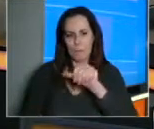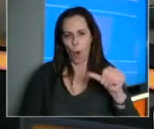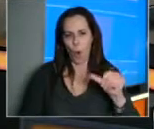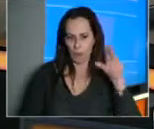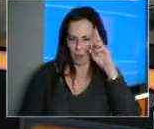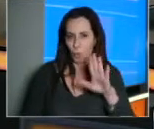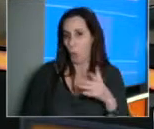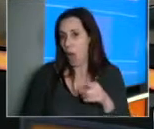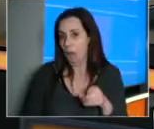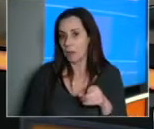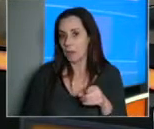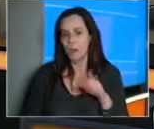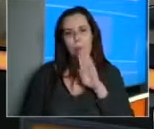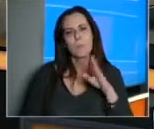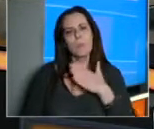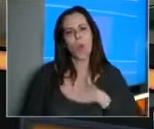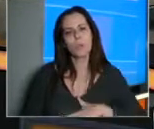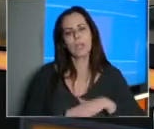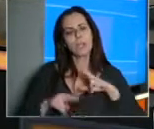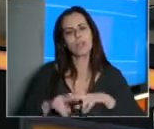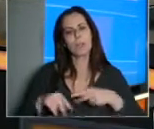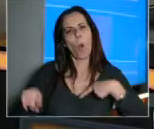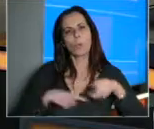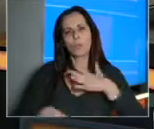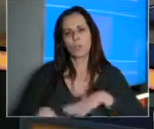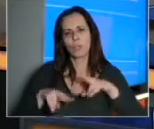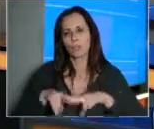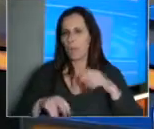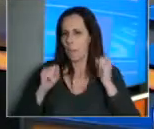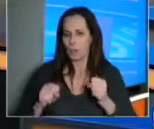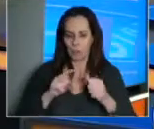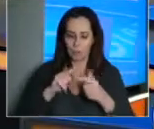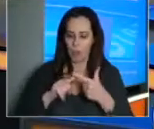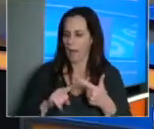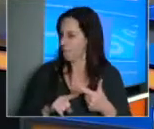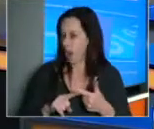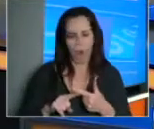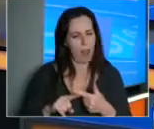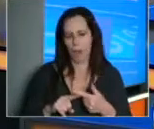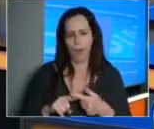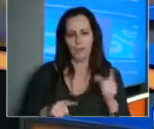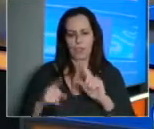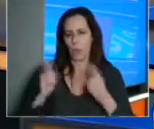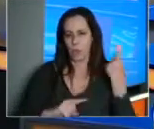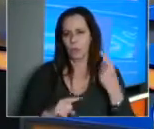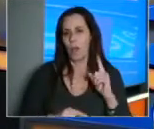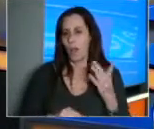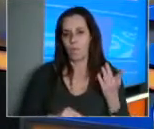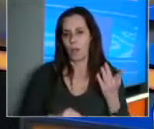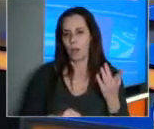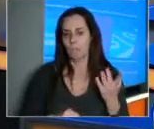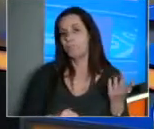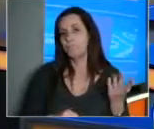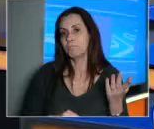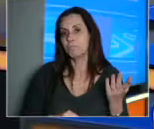אוחנה, יכול להיות ש... תראי, ביבי היה רוצה להישאר עם תיק החוץ, היה רוצה להישאר עם תיק הביטחון, זה כנראה לא ממש מסייע, אבל